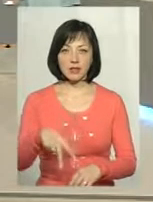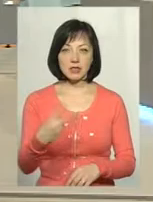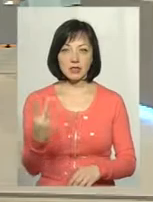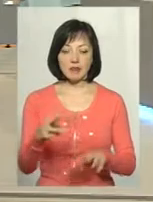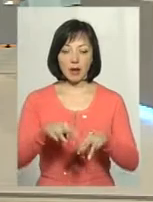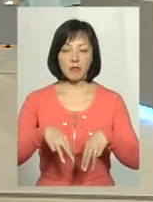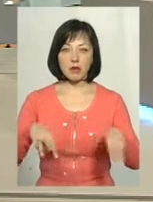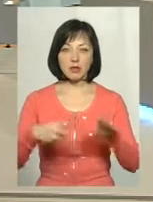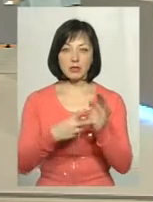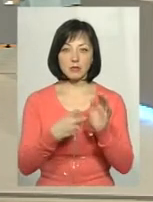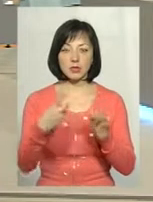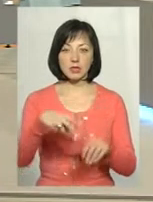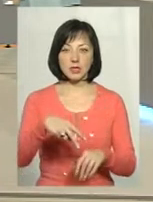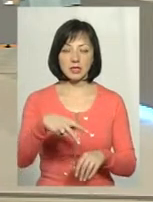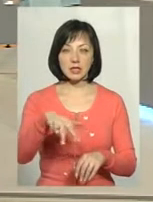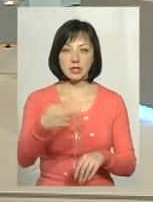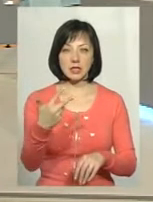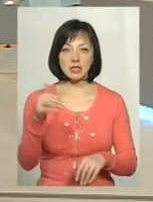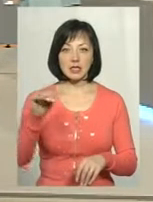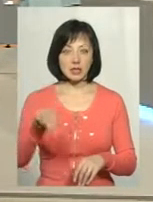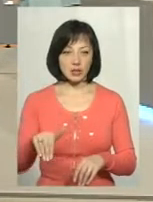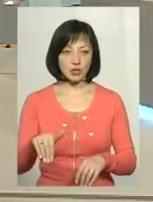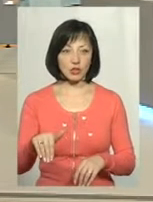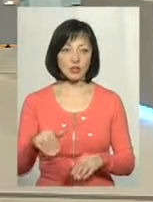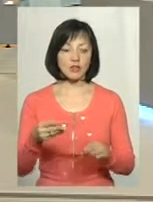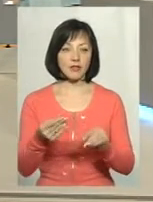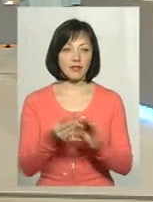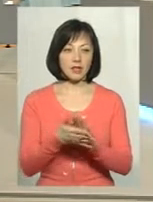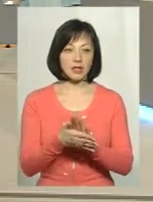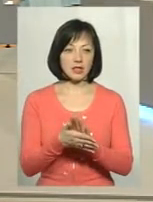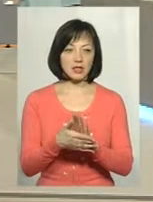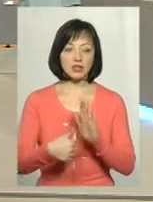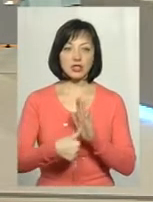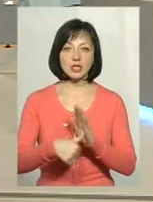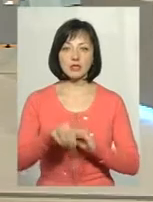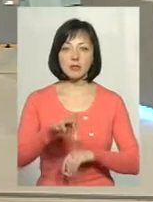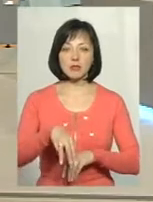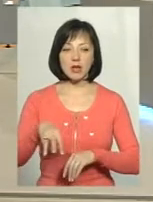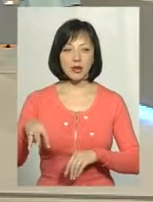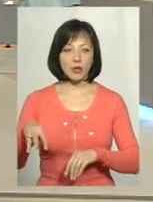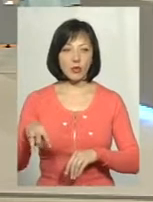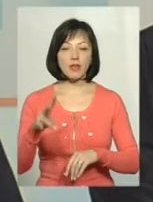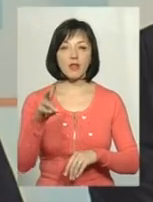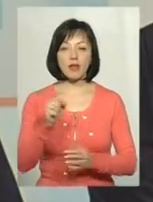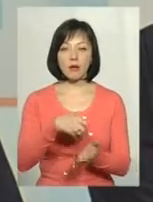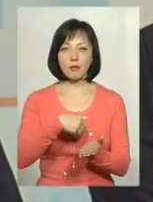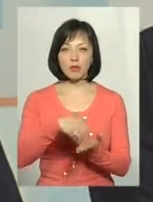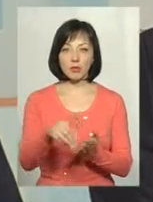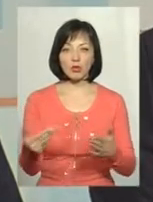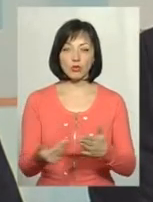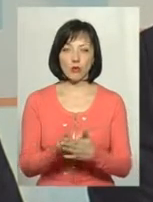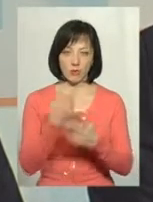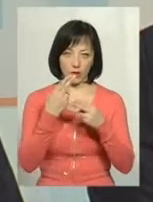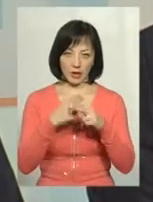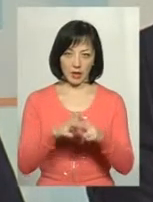мільйони 733 тисячі. Ми витратили 6 мільйонів 748 тисяч на придбання нової